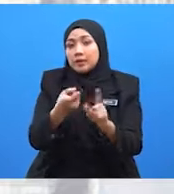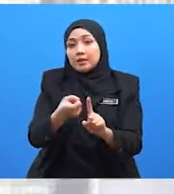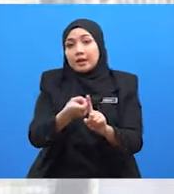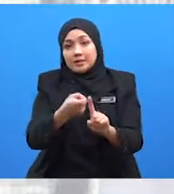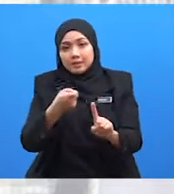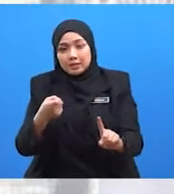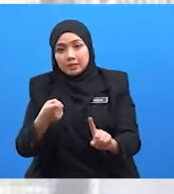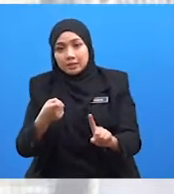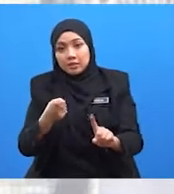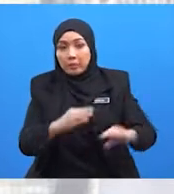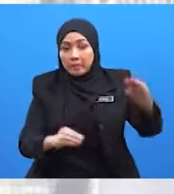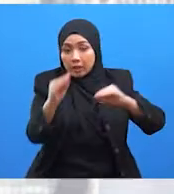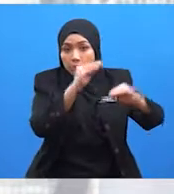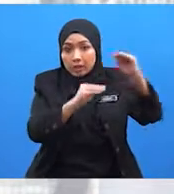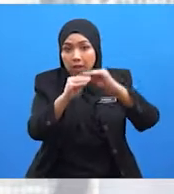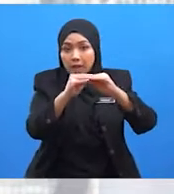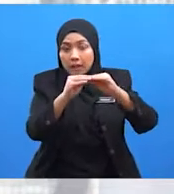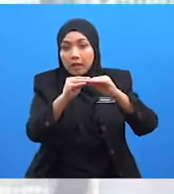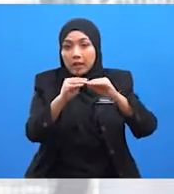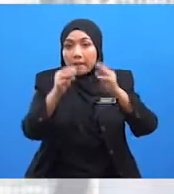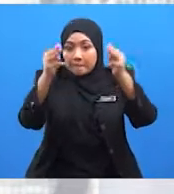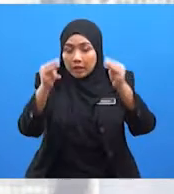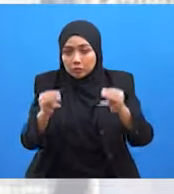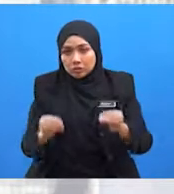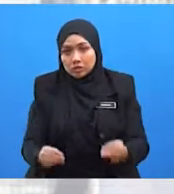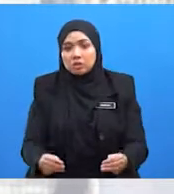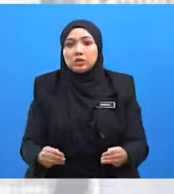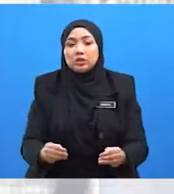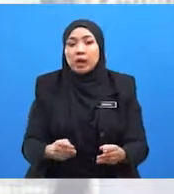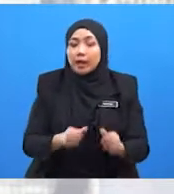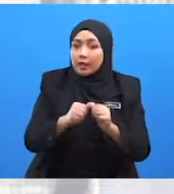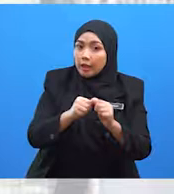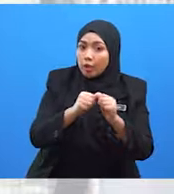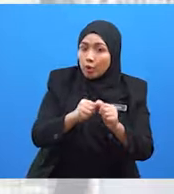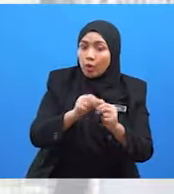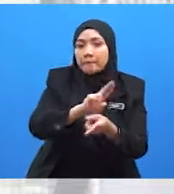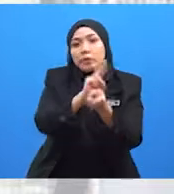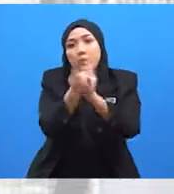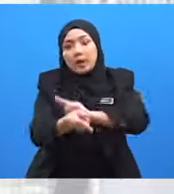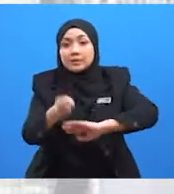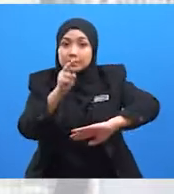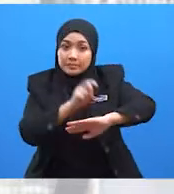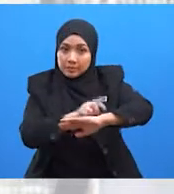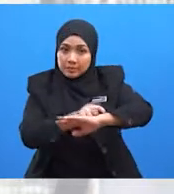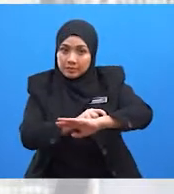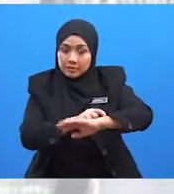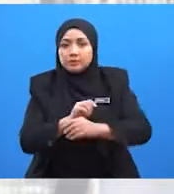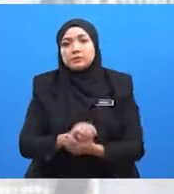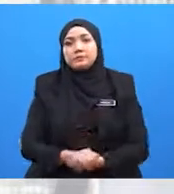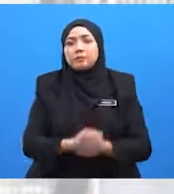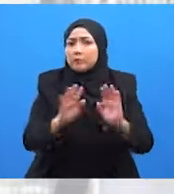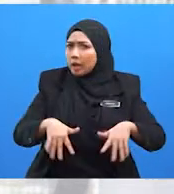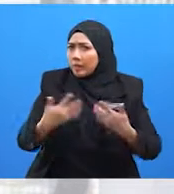manusia selaras dengan trend perubahan semasa dalam perniagaan. Ha,